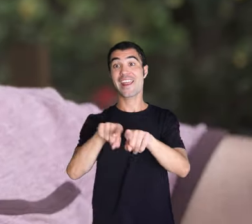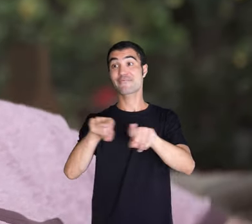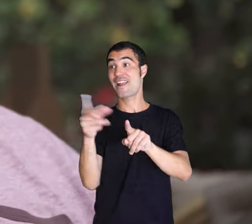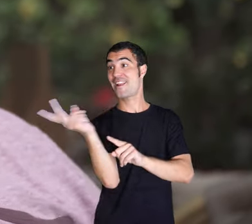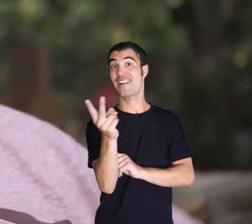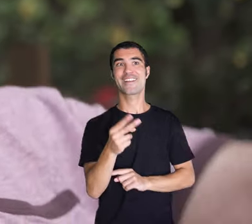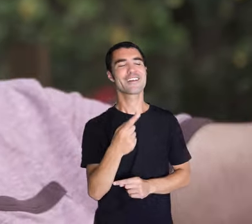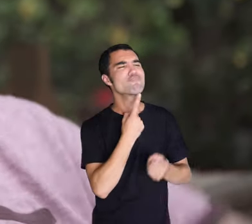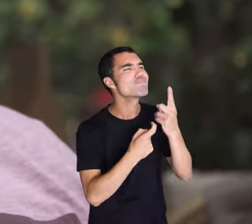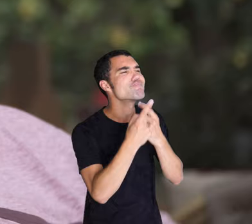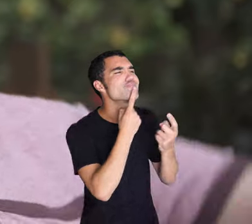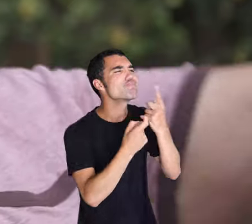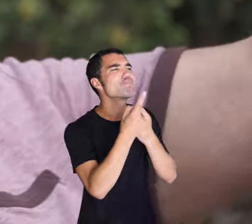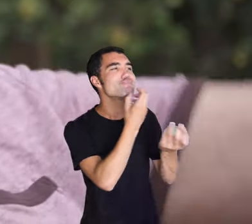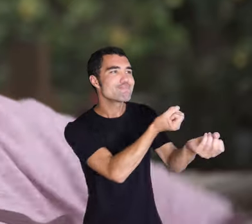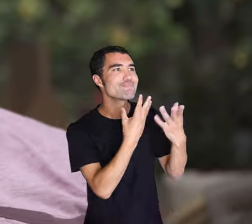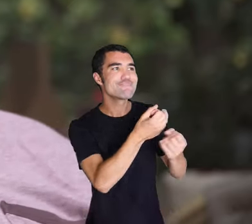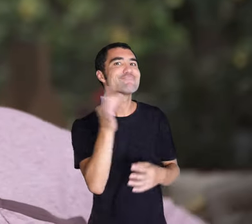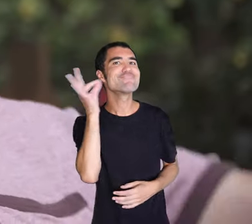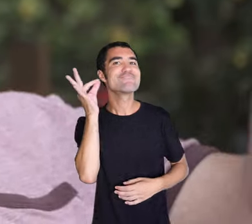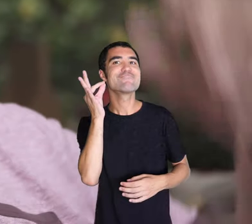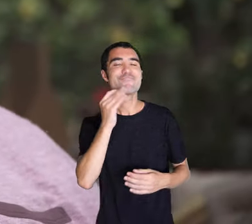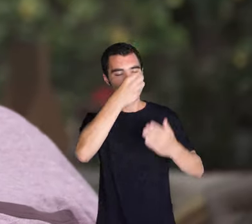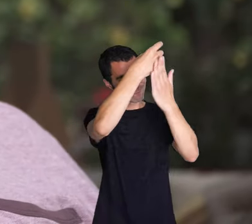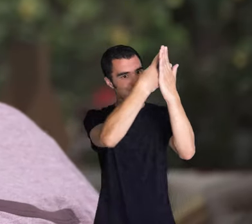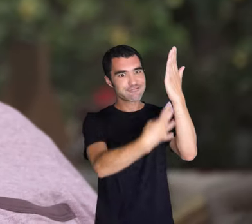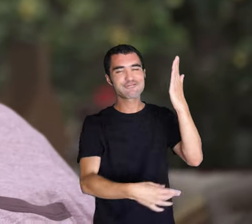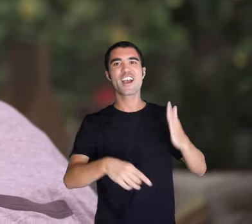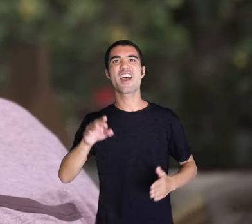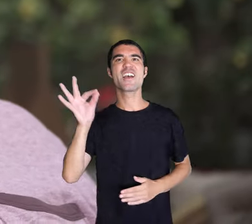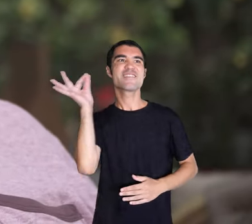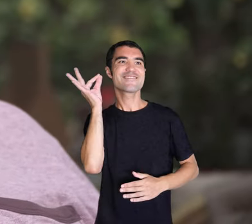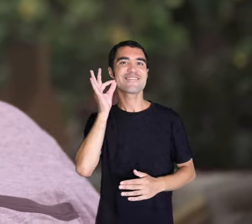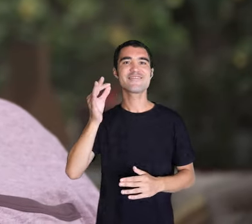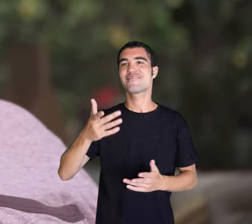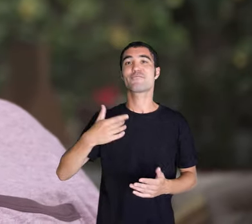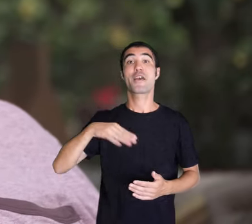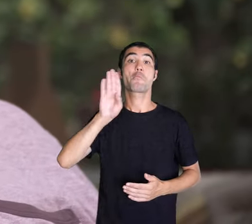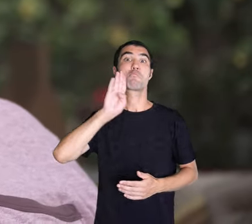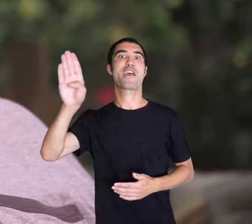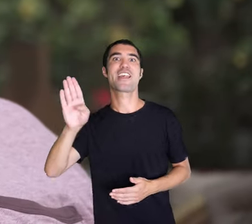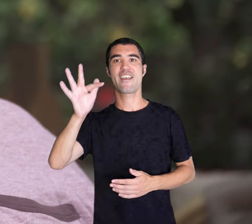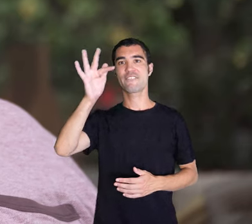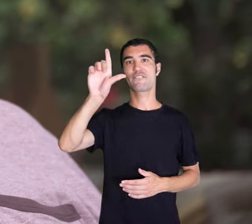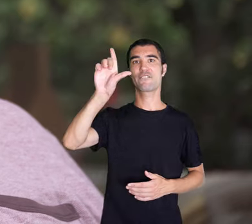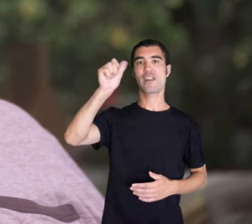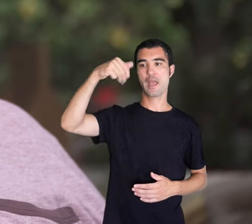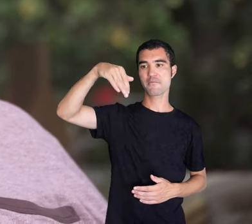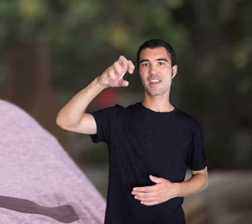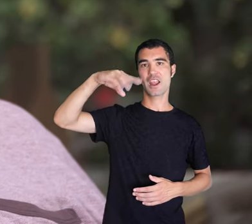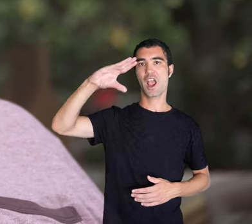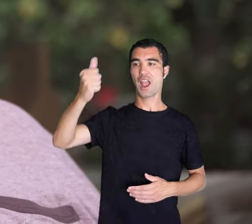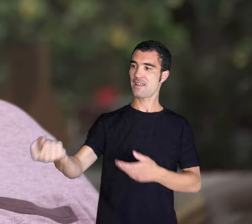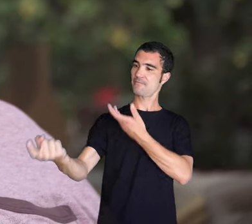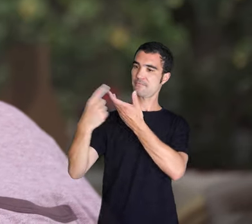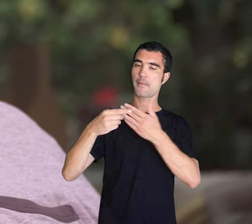el meu germà, que vos digui ses... i que mordava les llistes de ses dones flamenques, això eren flamencos, que venien sota el Mare Nostrum.